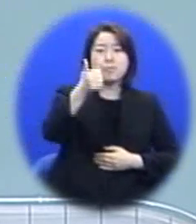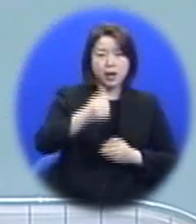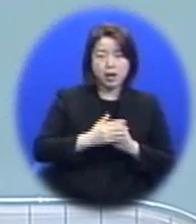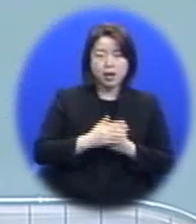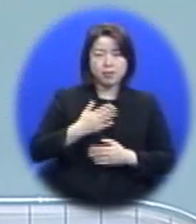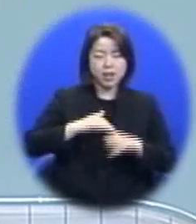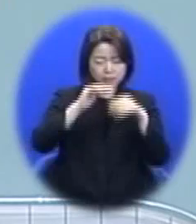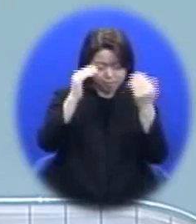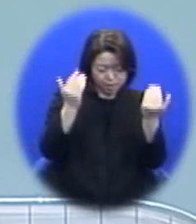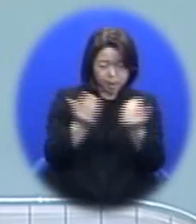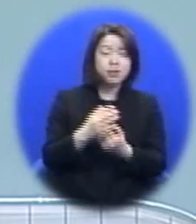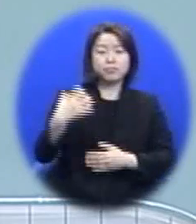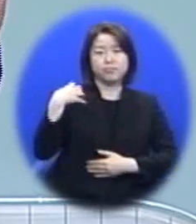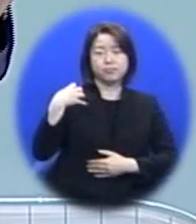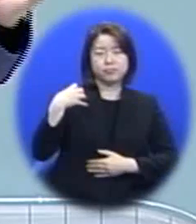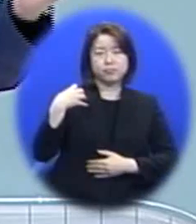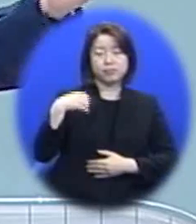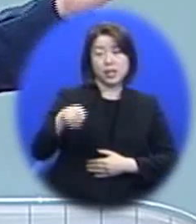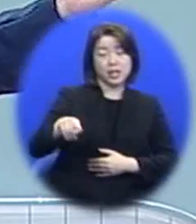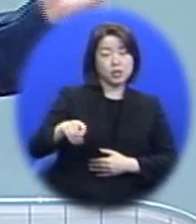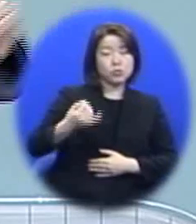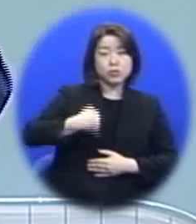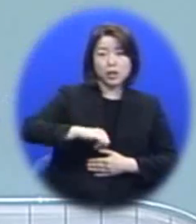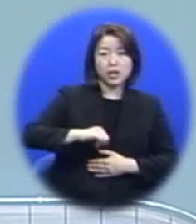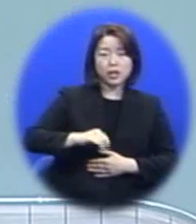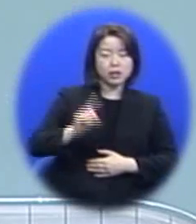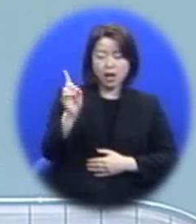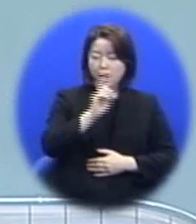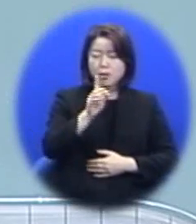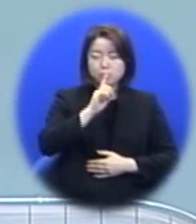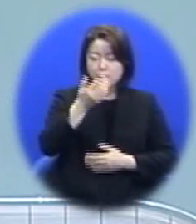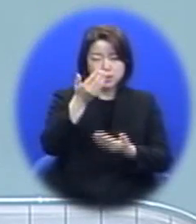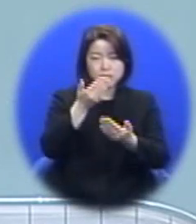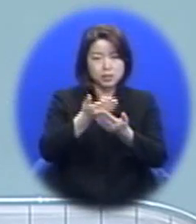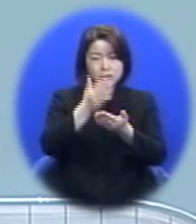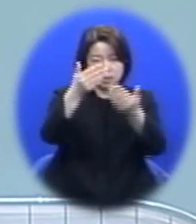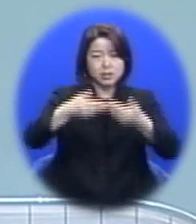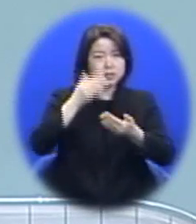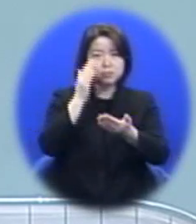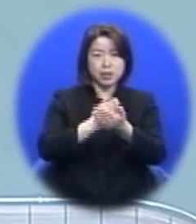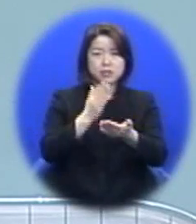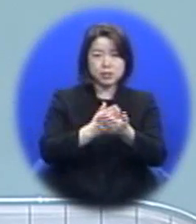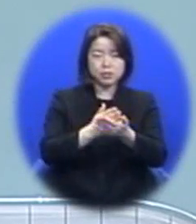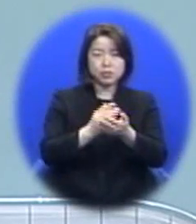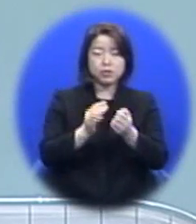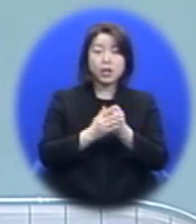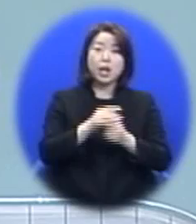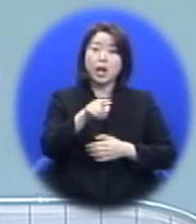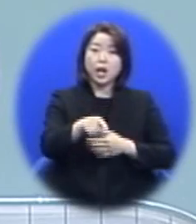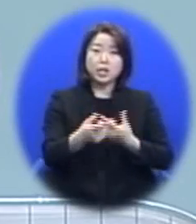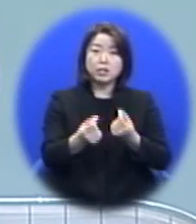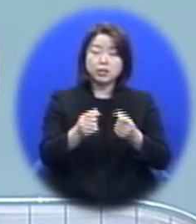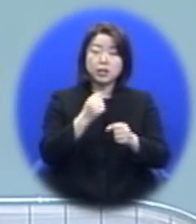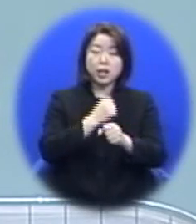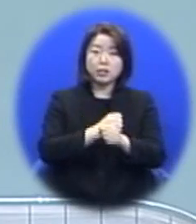다 책임질게요. 이 아이에게는 아무 말 하지 마세요. 그렇게 하는 게 어렵습니까?